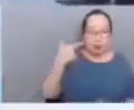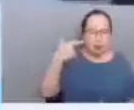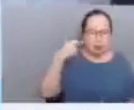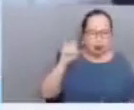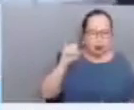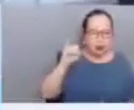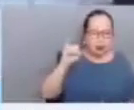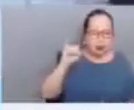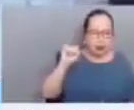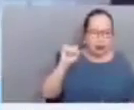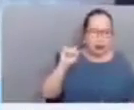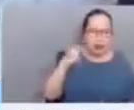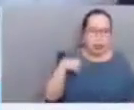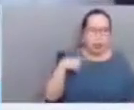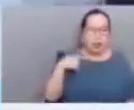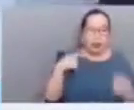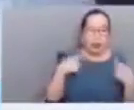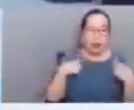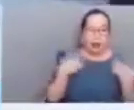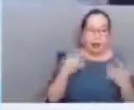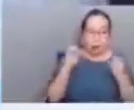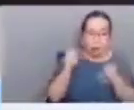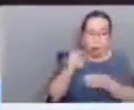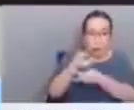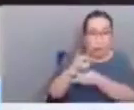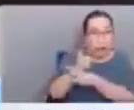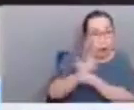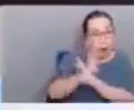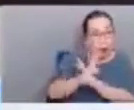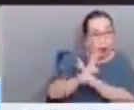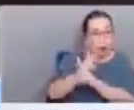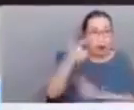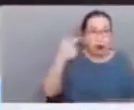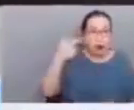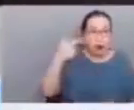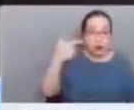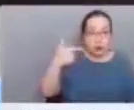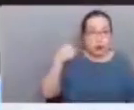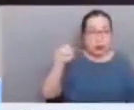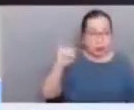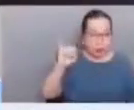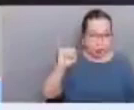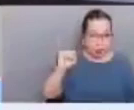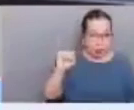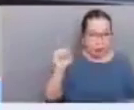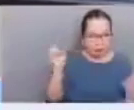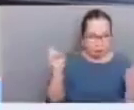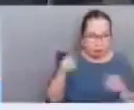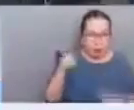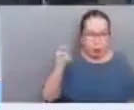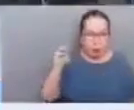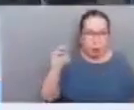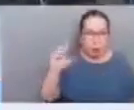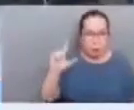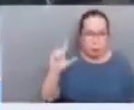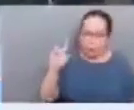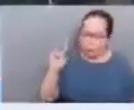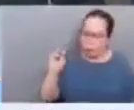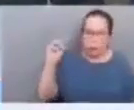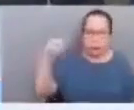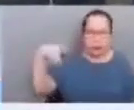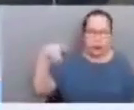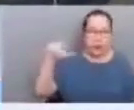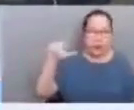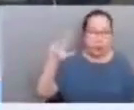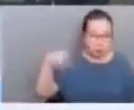saka marami kasi sa amin, Yusek Rocky, sa mga miyembro namin, may mga utang, may salary